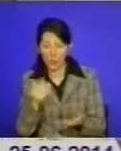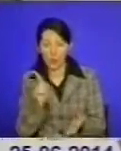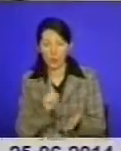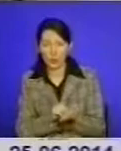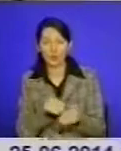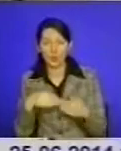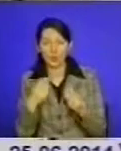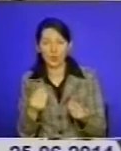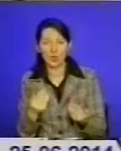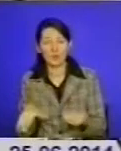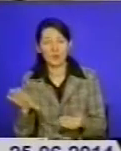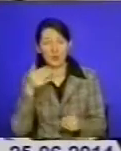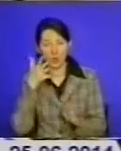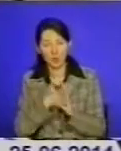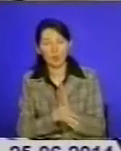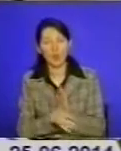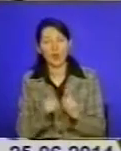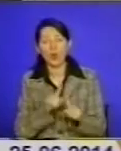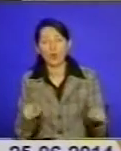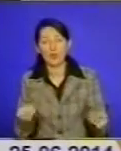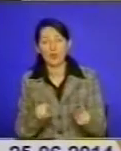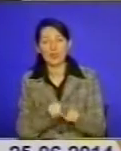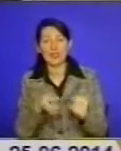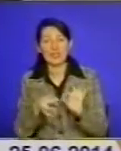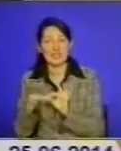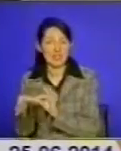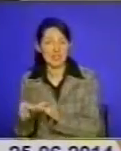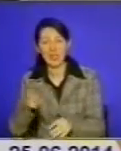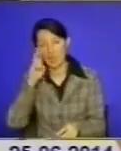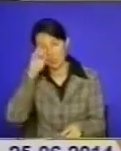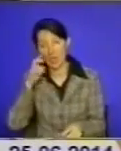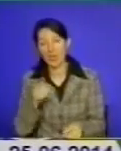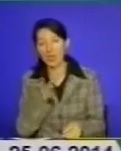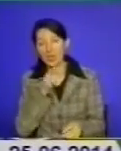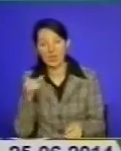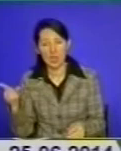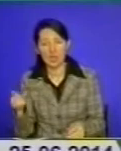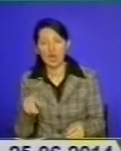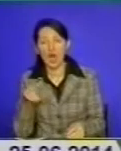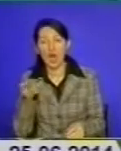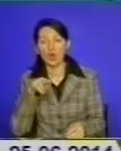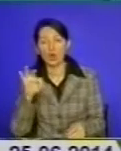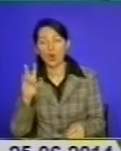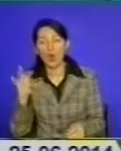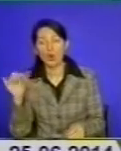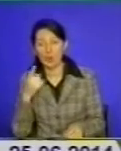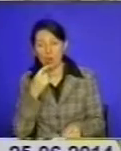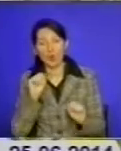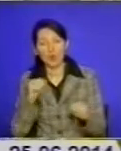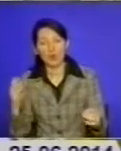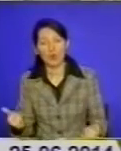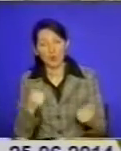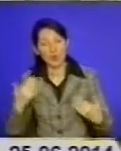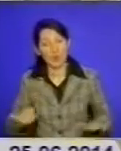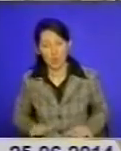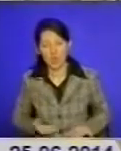пригостять. Усі розуміють, особливо в такий складний для держави час, донорська кров може врятувати життя, зокрема, не лише військових, а й мирних жителів